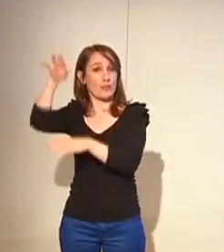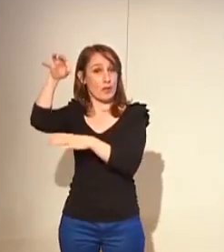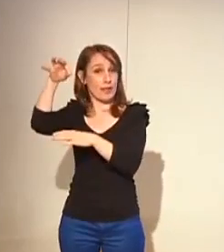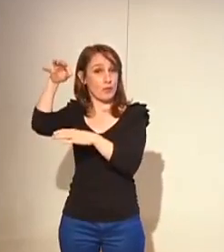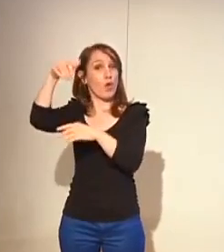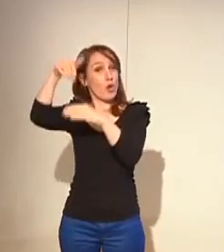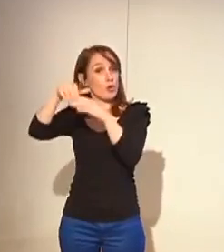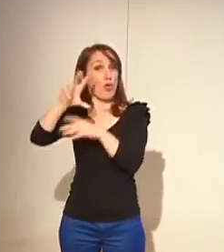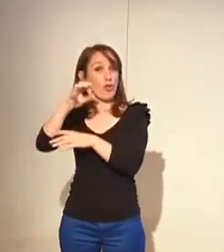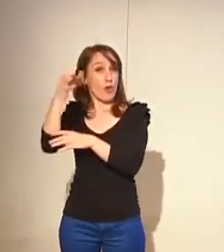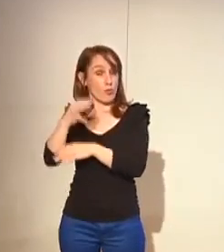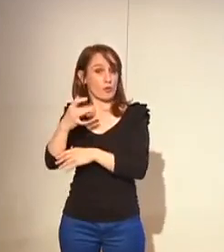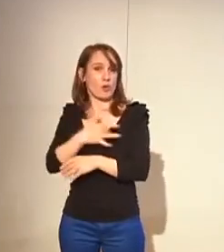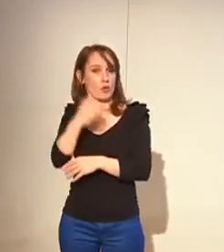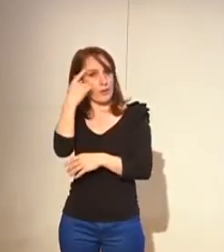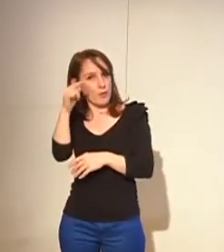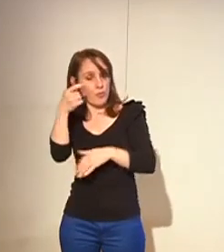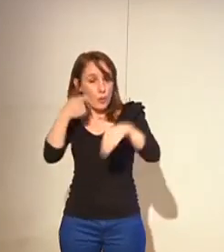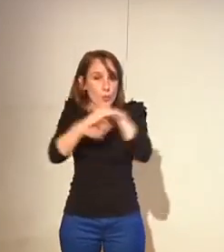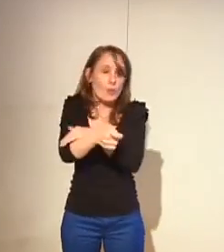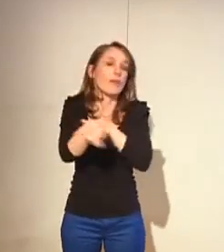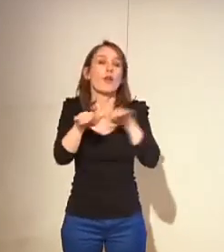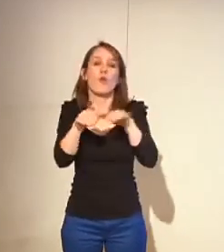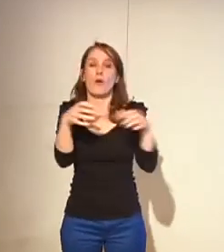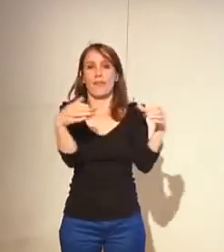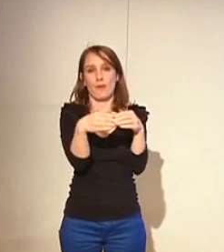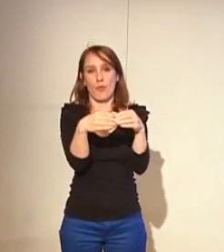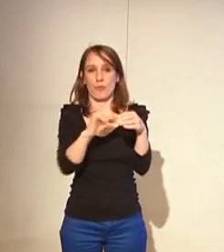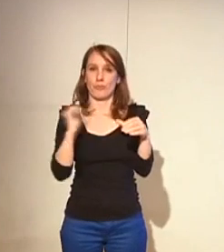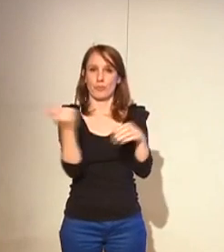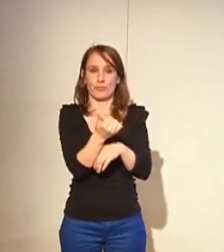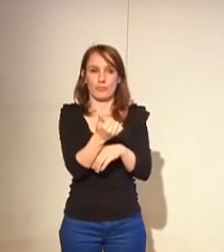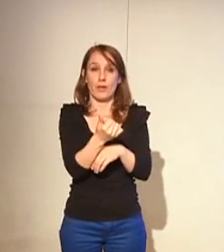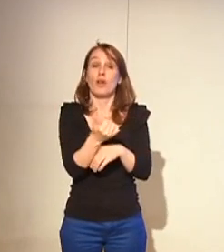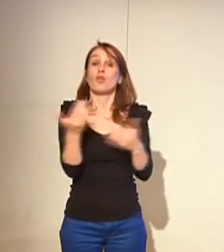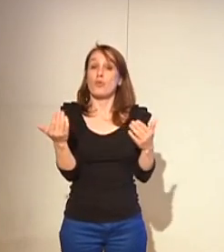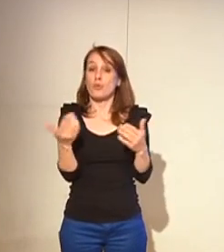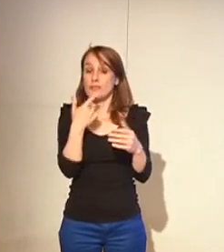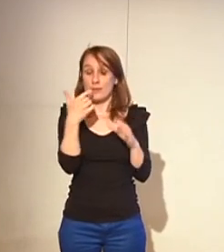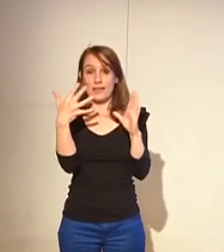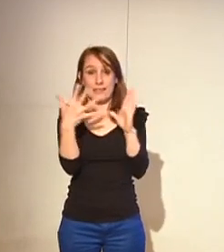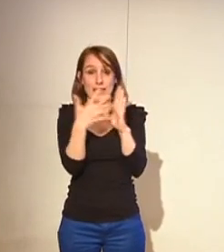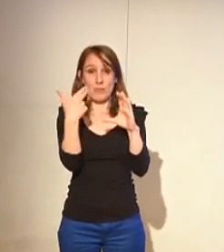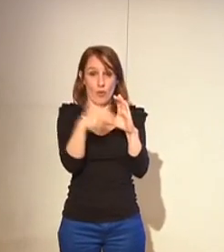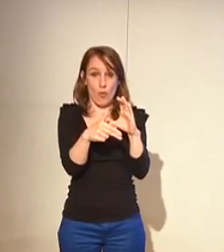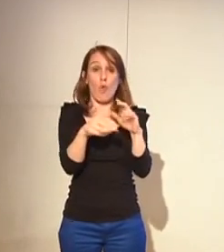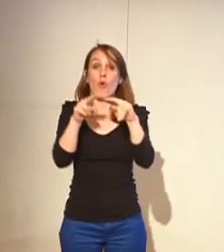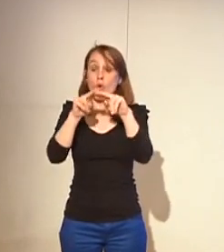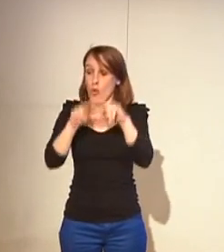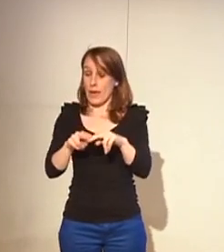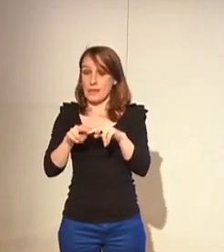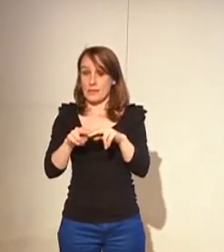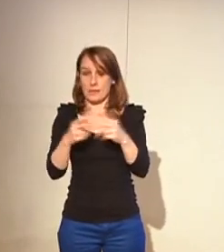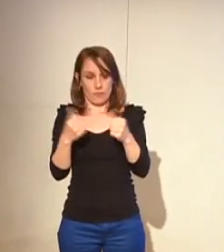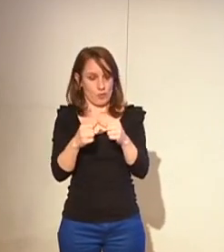servent pour le financement des moyens des groupes donc le reste au-delà de ces 5000 € des moyens alloués au groupes sera